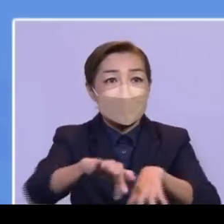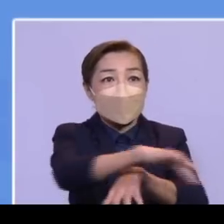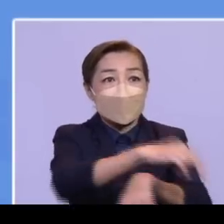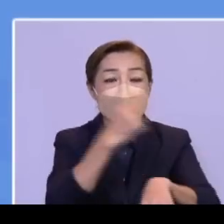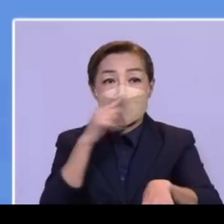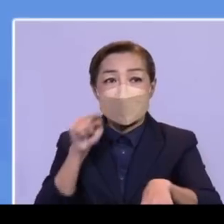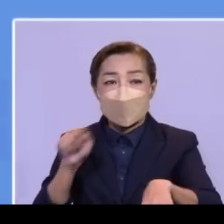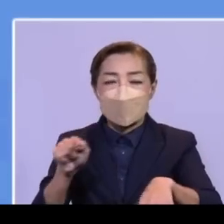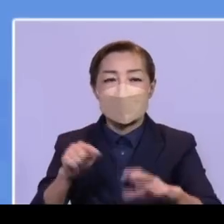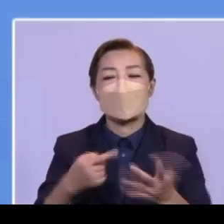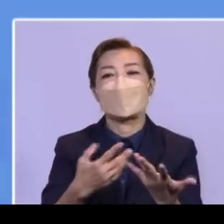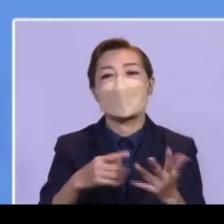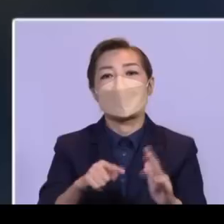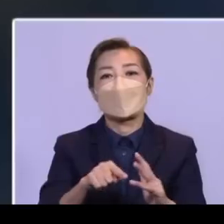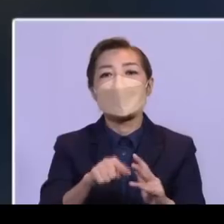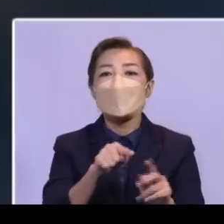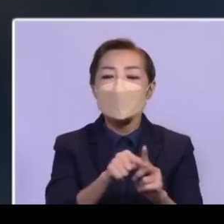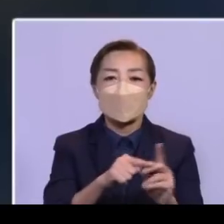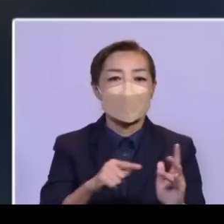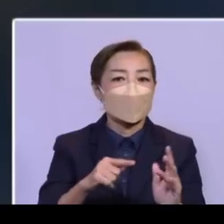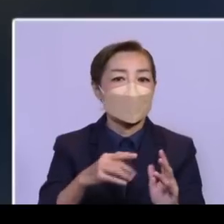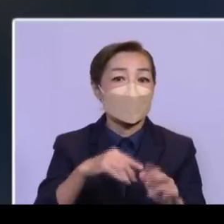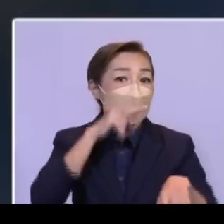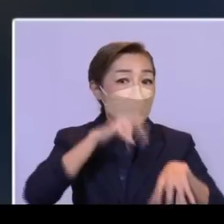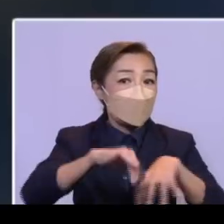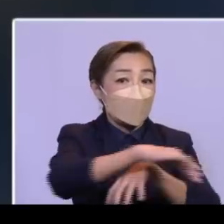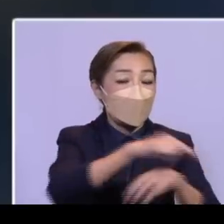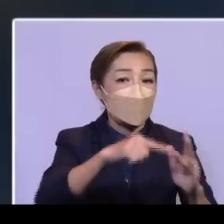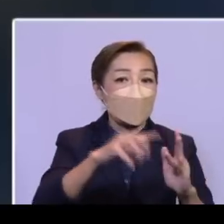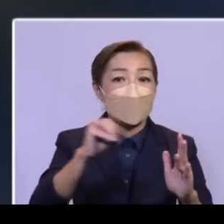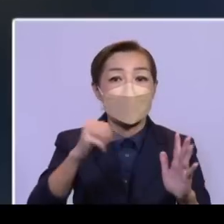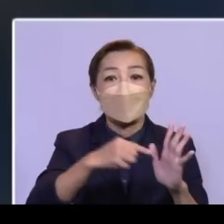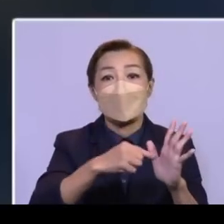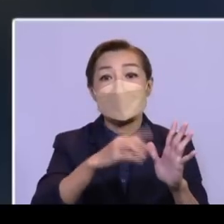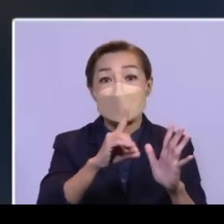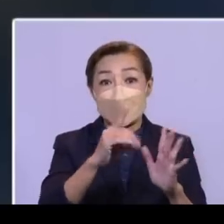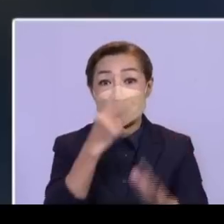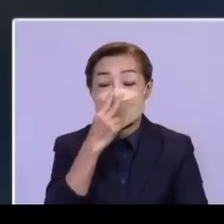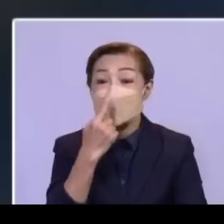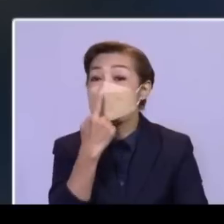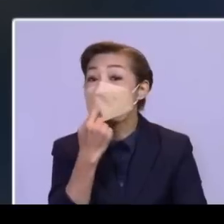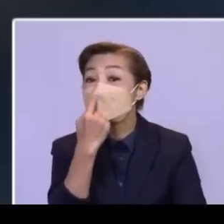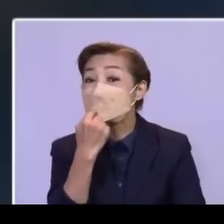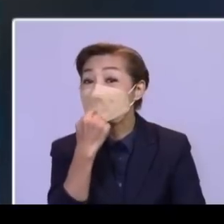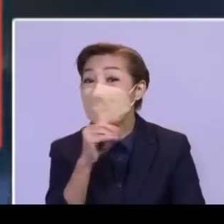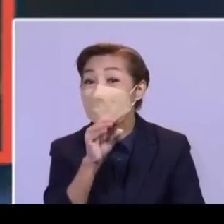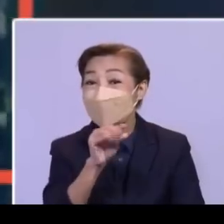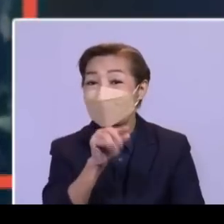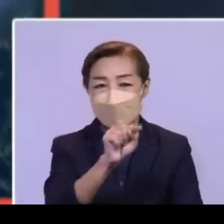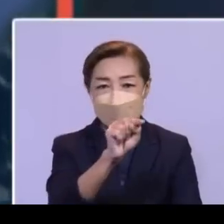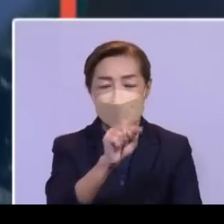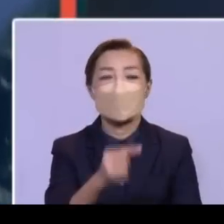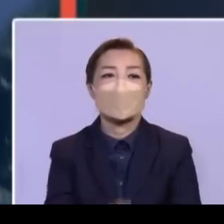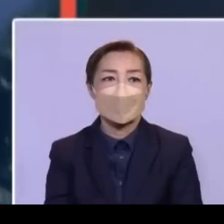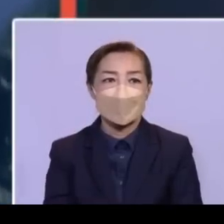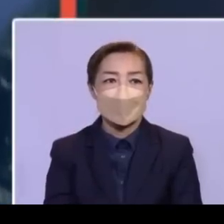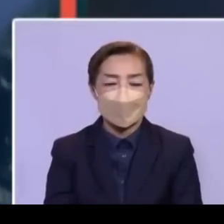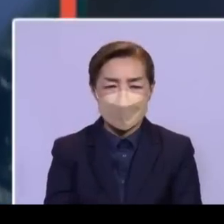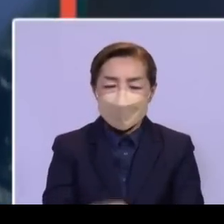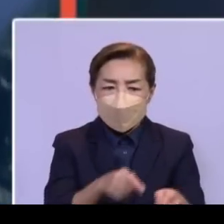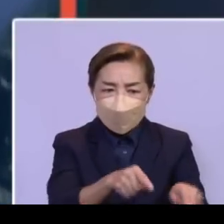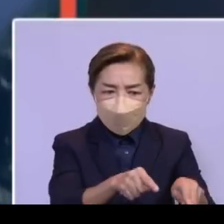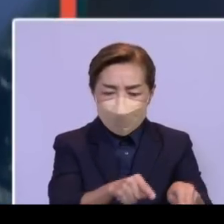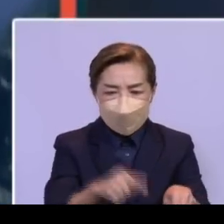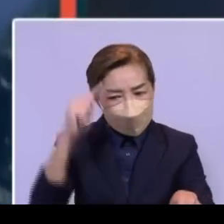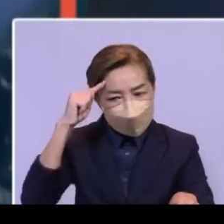ล่ะค่ะริมหาดเกาะเสม็ดหมู่ที่ 1ตำบลปากน้ำชุมพรเมื่อสักครู่นี้สีแดงๆนะคะได้ห่างฝั่งเนี่ย